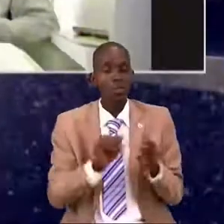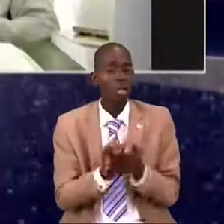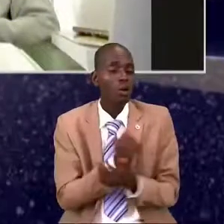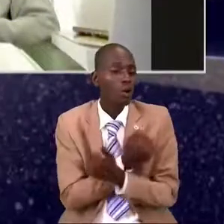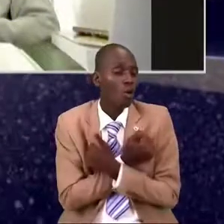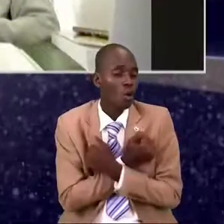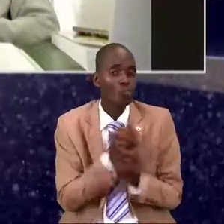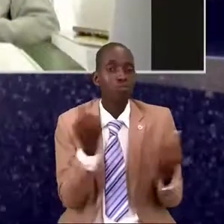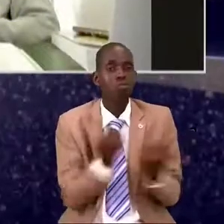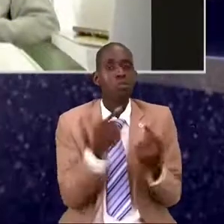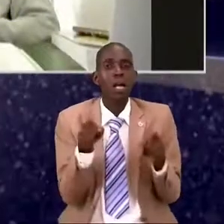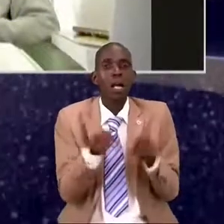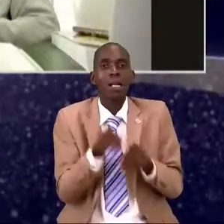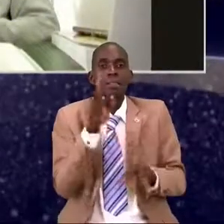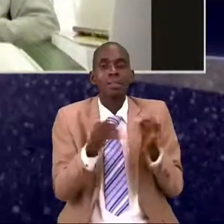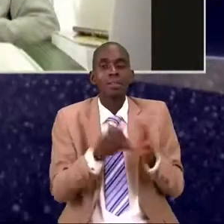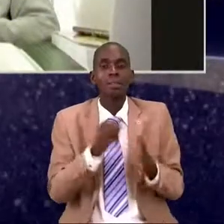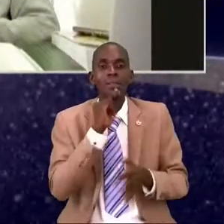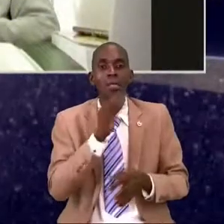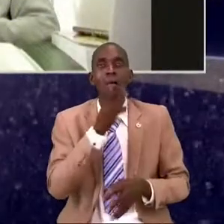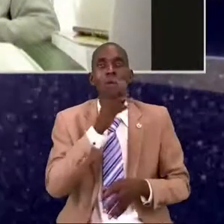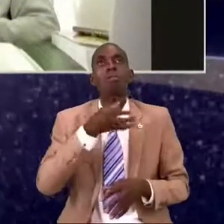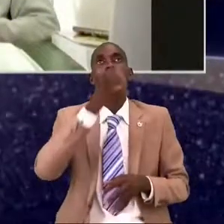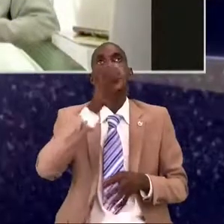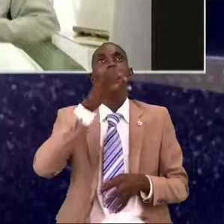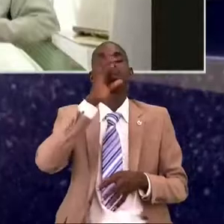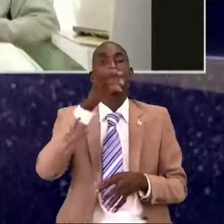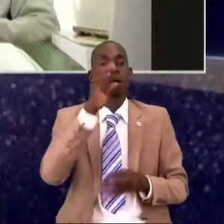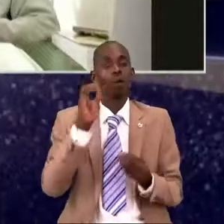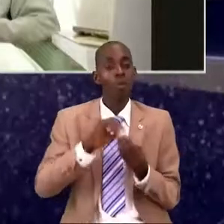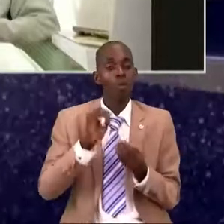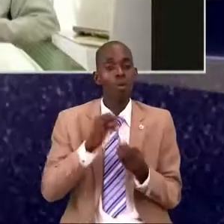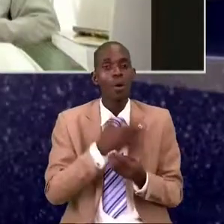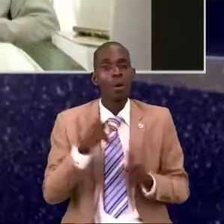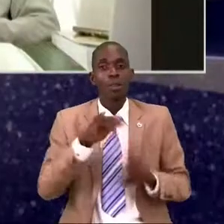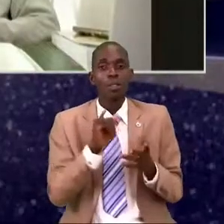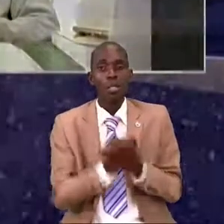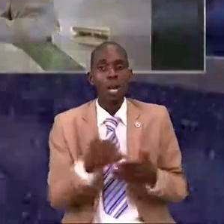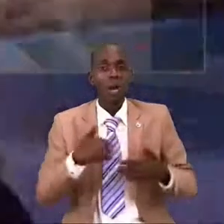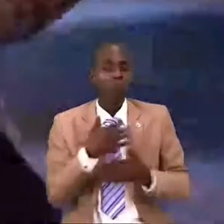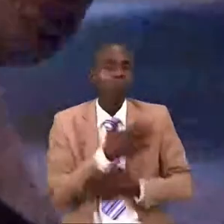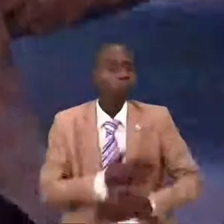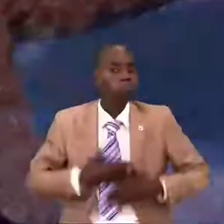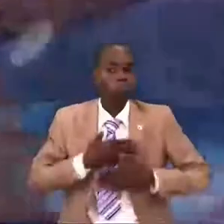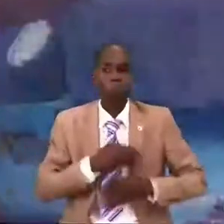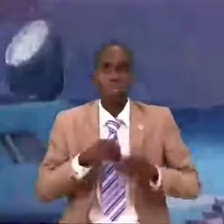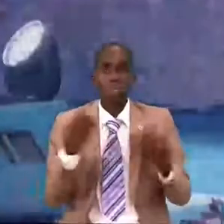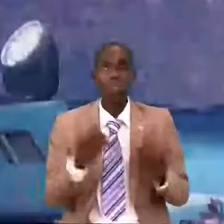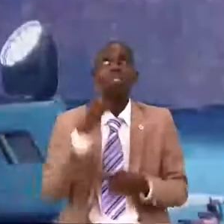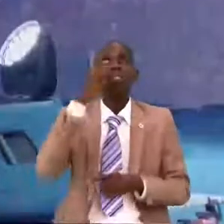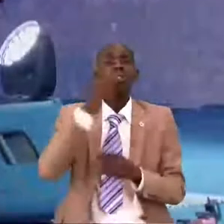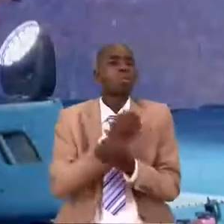prennent plaisir au péché, ils aiment tout le monde. Ils ne veulent pas que tu périsses dans le péché. Ils veulent te sauver parce qu'il est